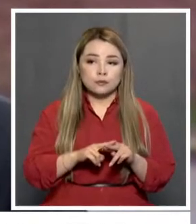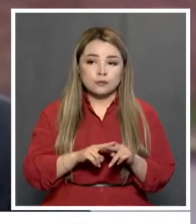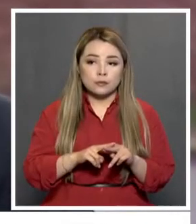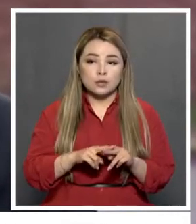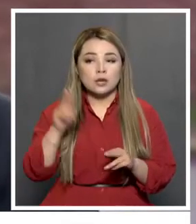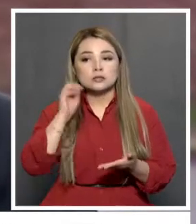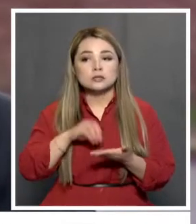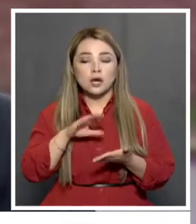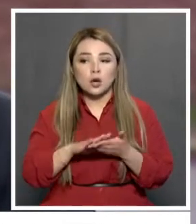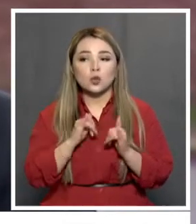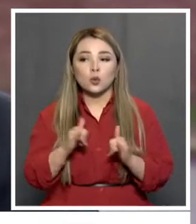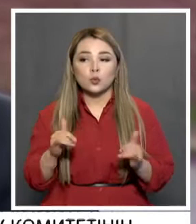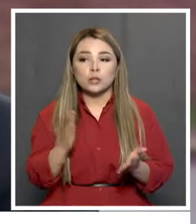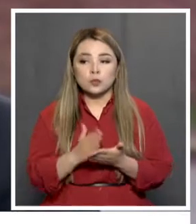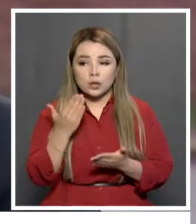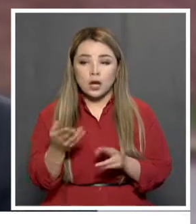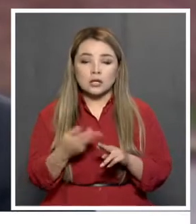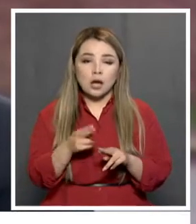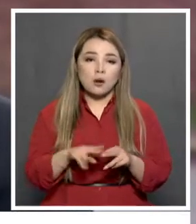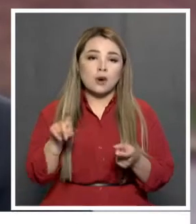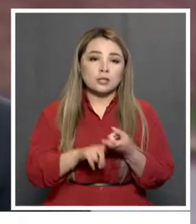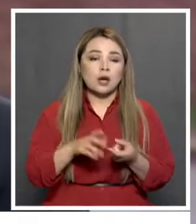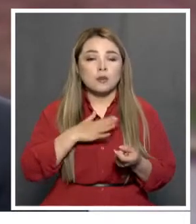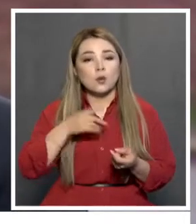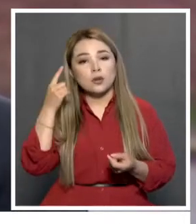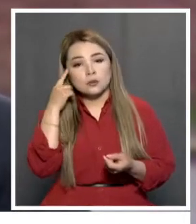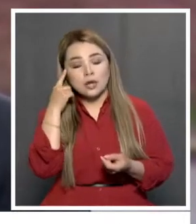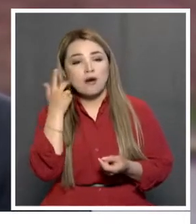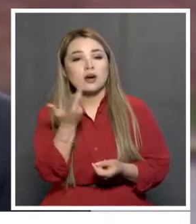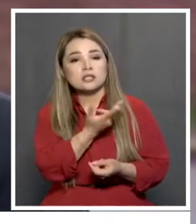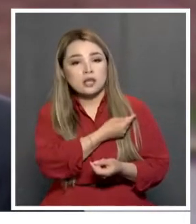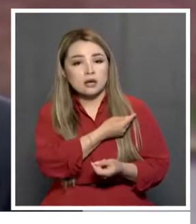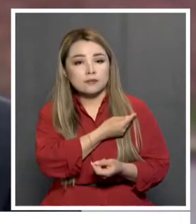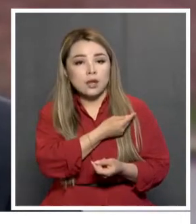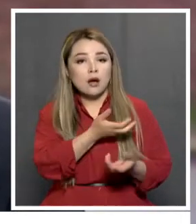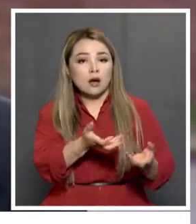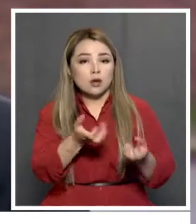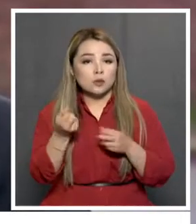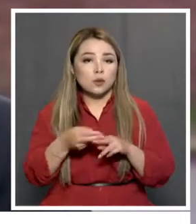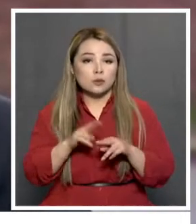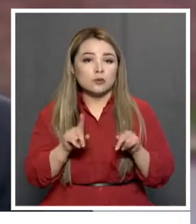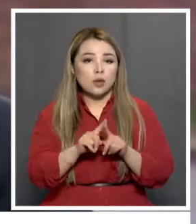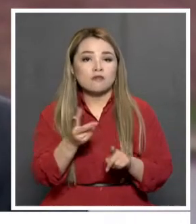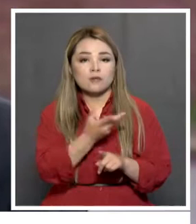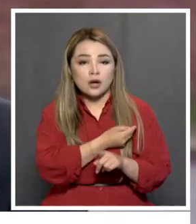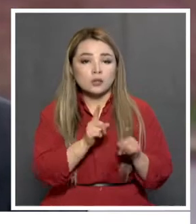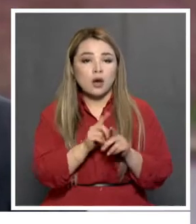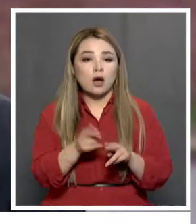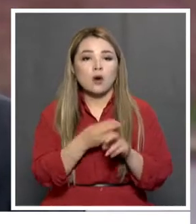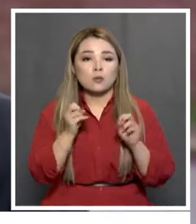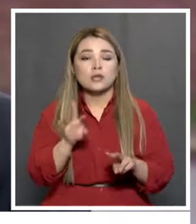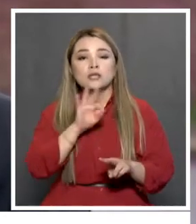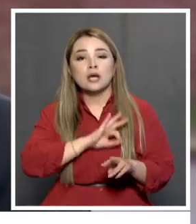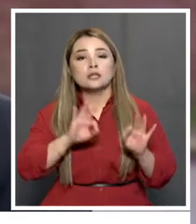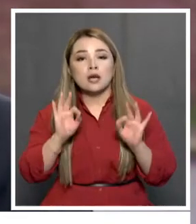адамдардың саны көбеюде. Соған байланысты мен мойымша вакцинаға алуға деген осы вакцинаның қауіпсіздігіне,